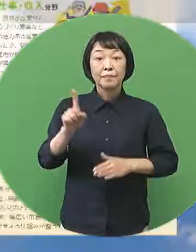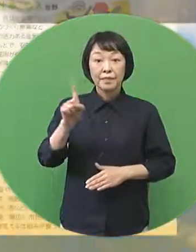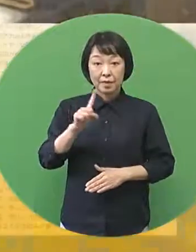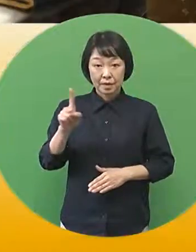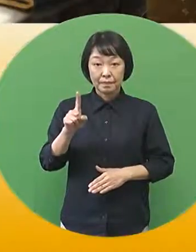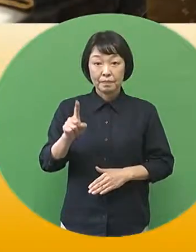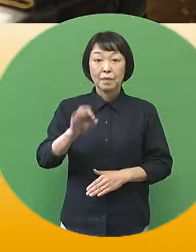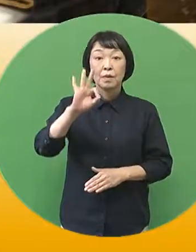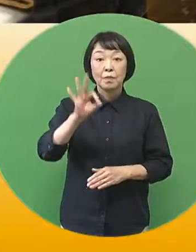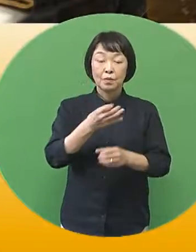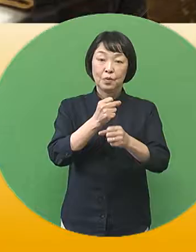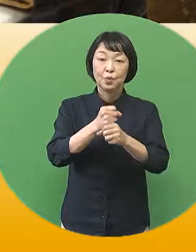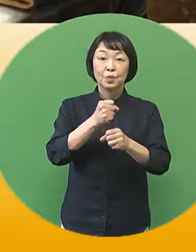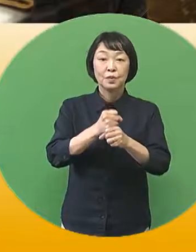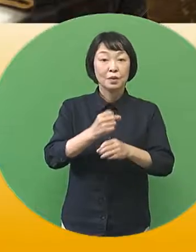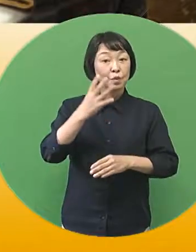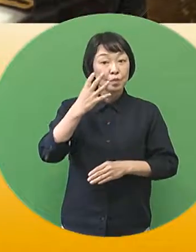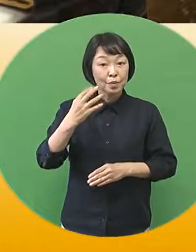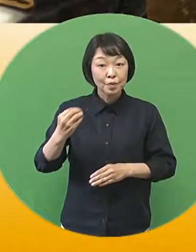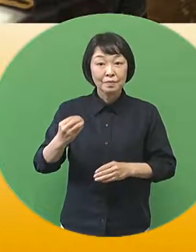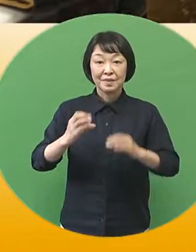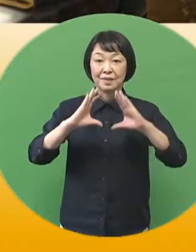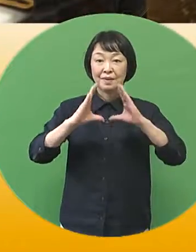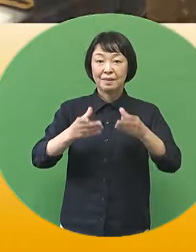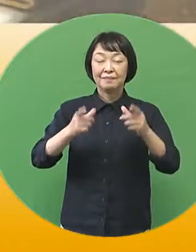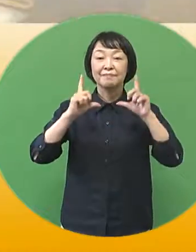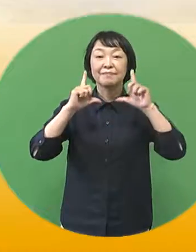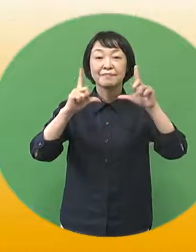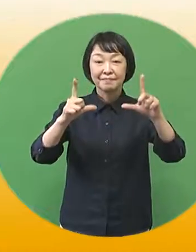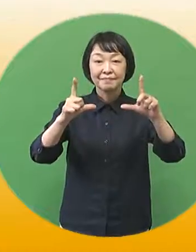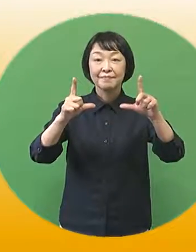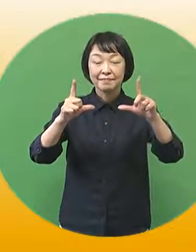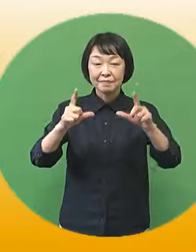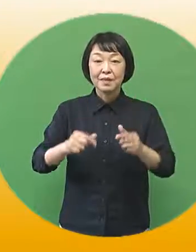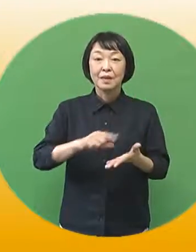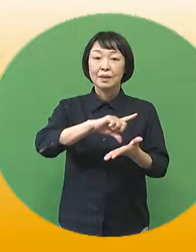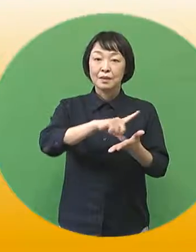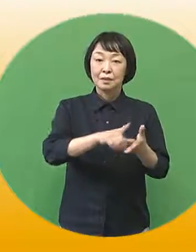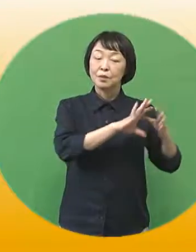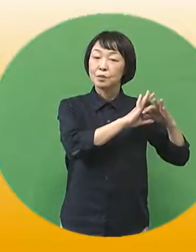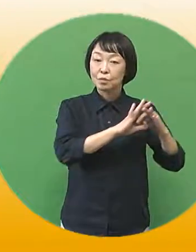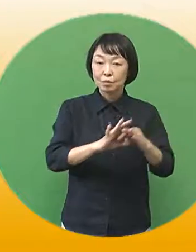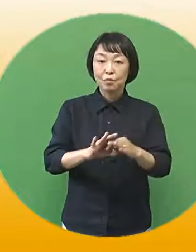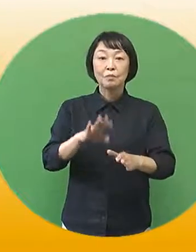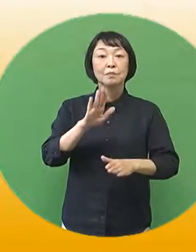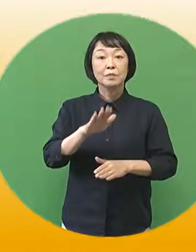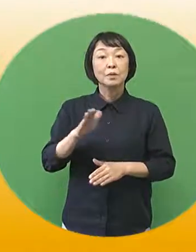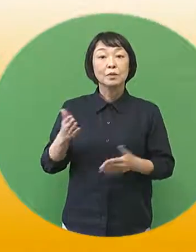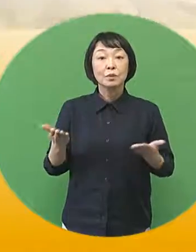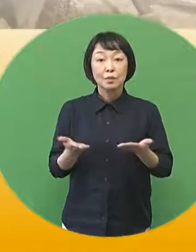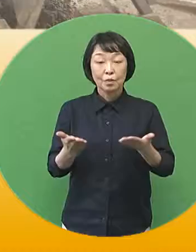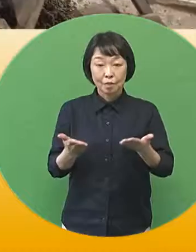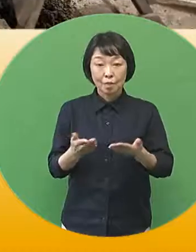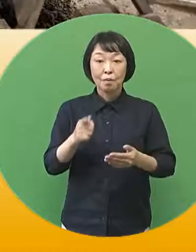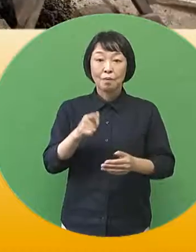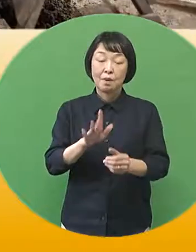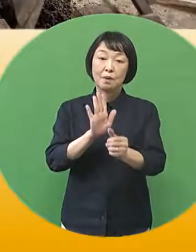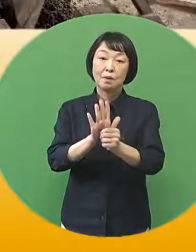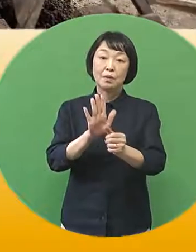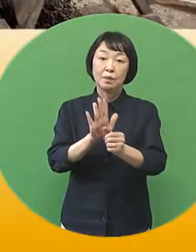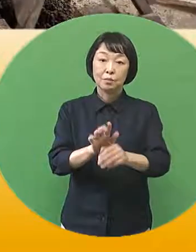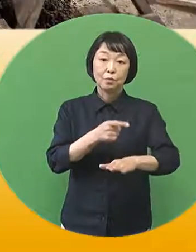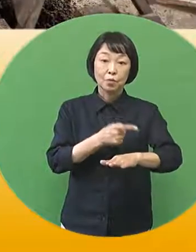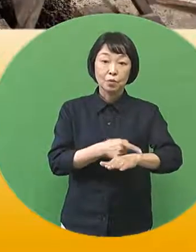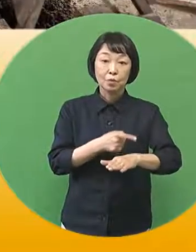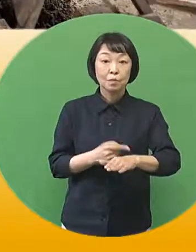今週のテーマはものづくりの魅力を世界に発信、地場産業を支える職人たちの試